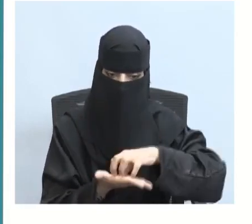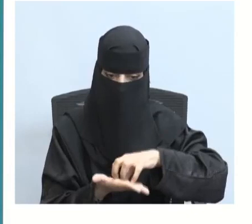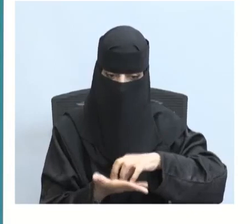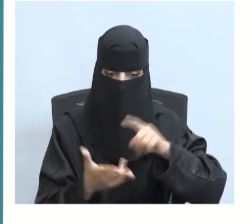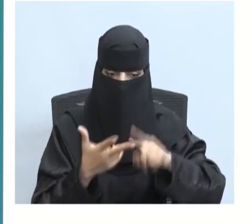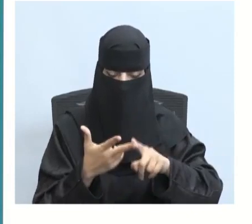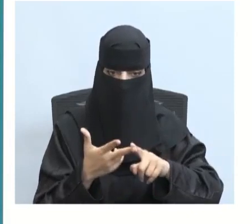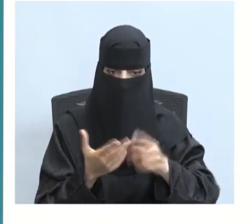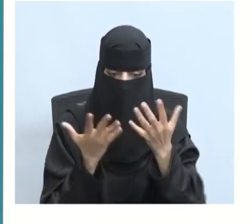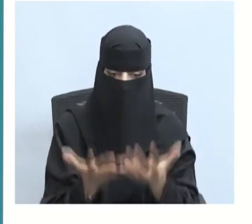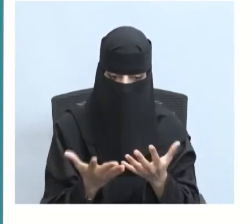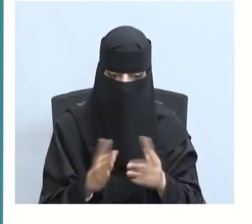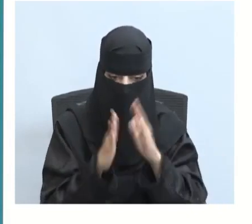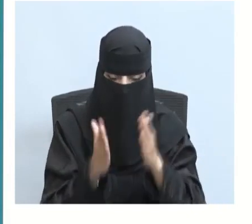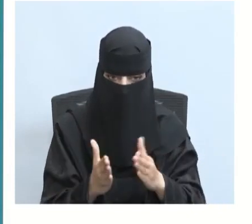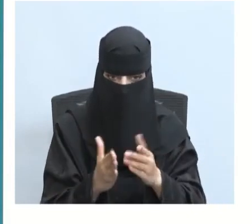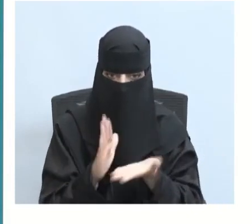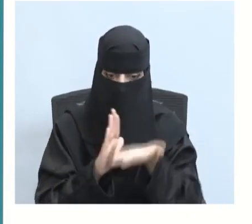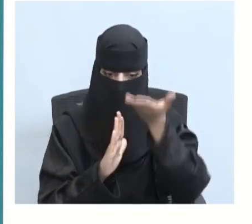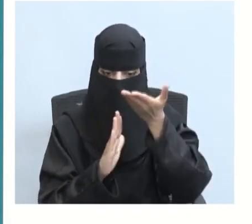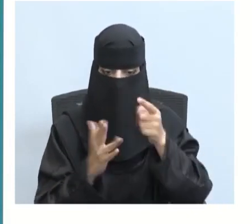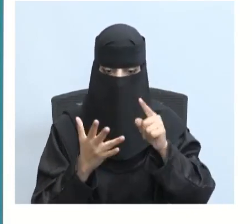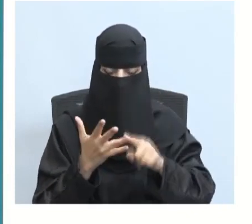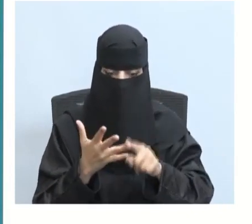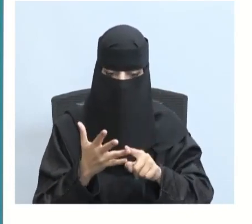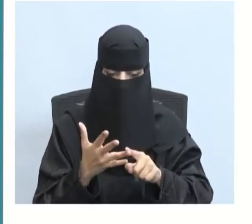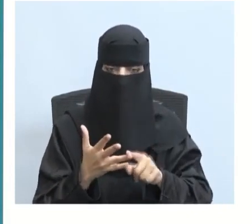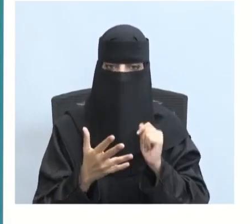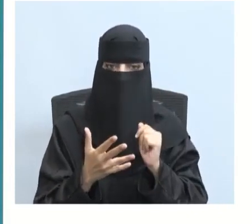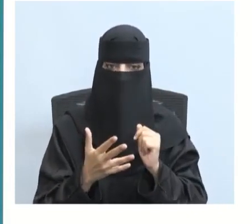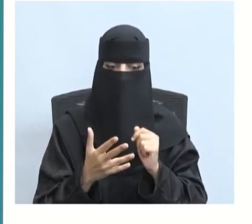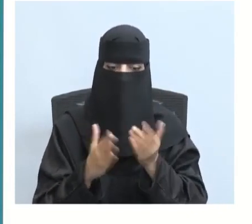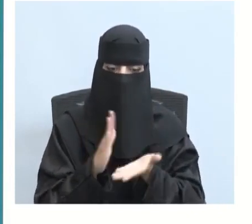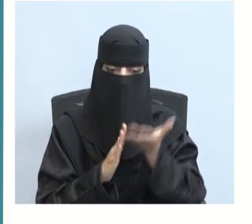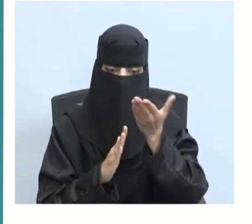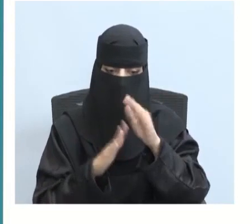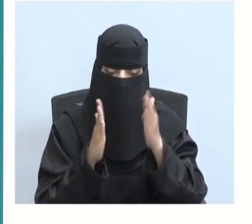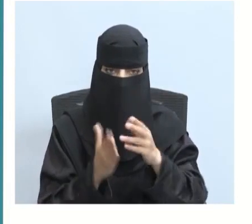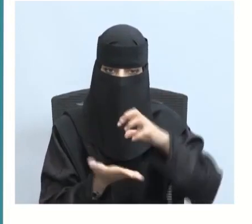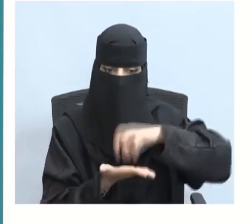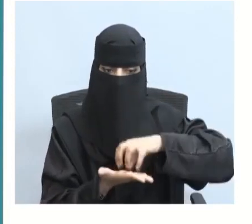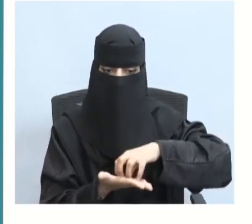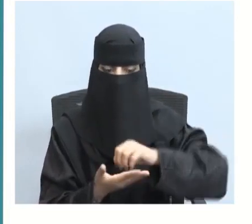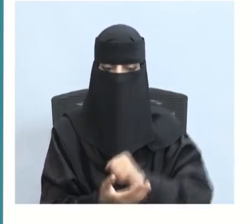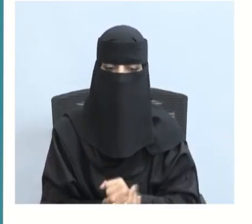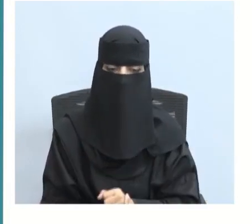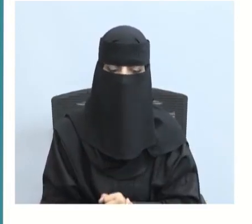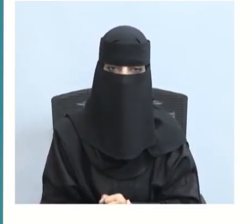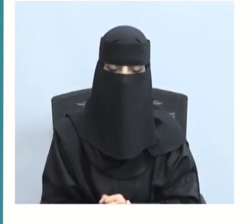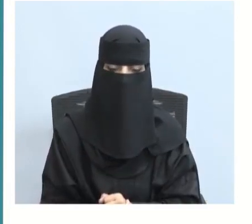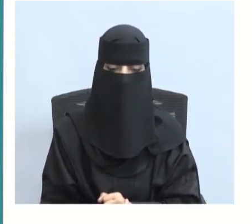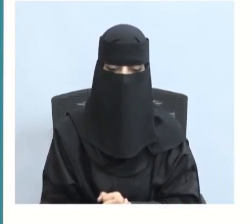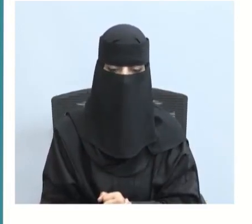و وموضعه الطاقه الحركيه على ماذا تعتمد نعم على السرعه